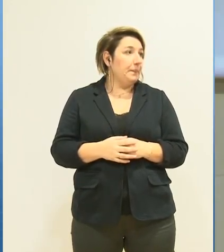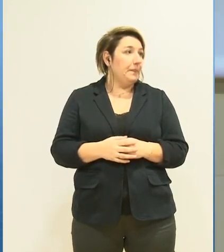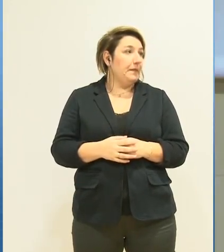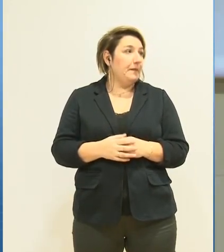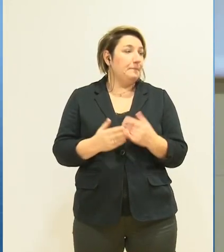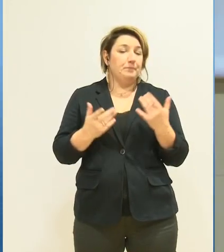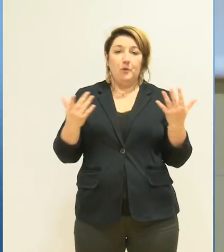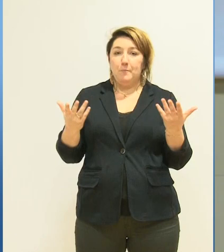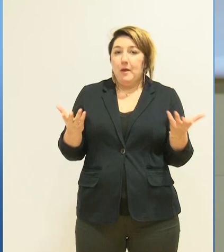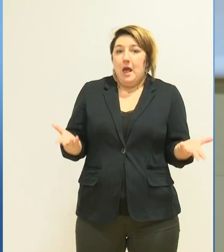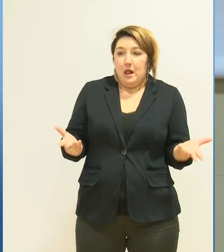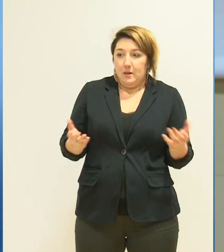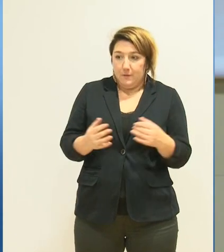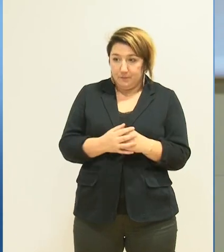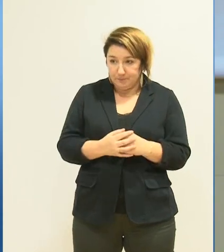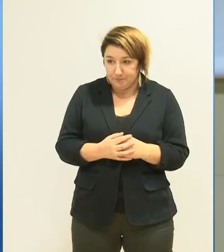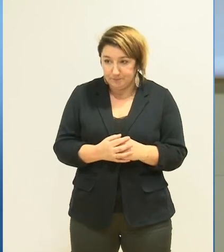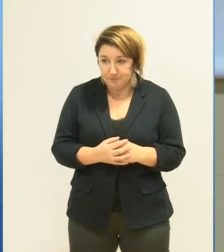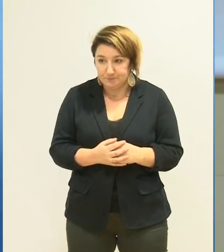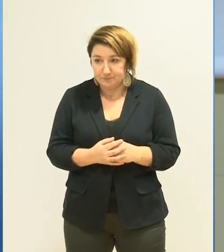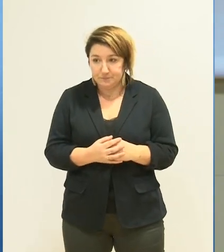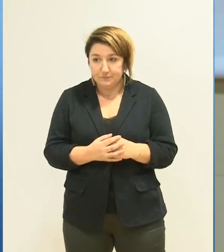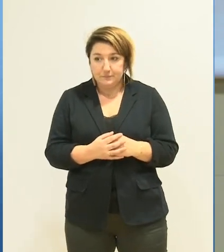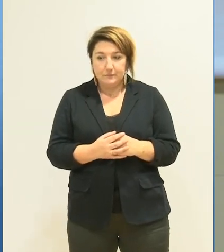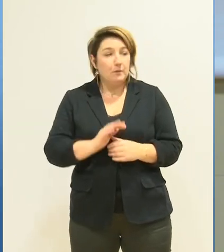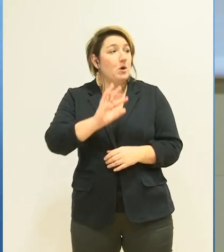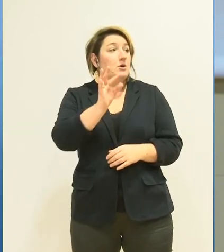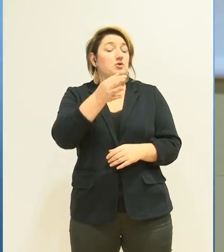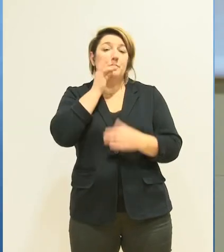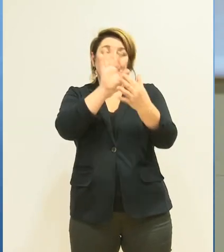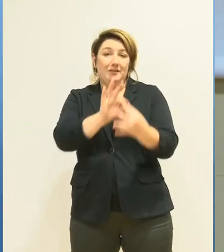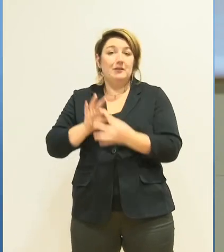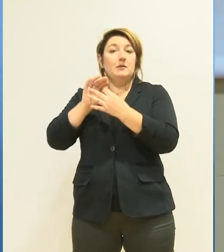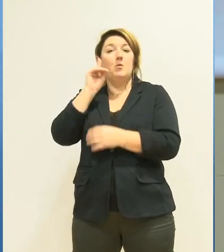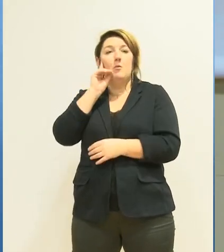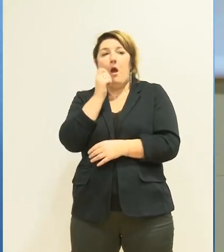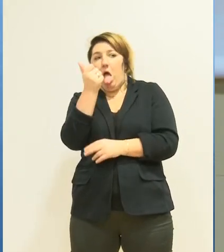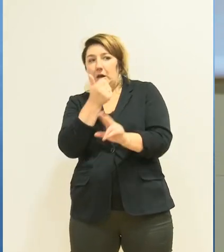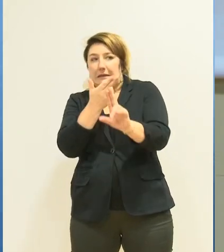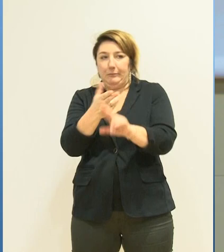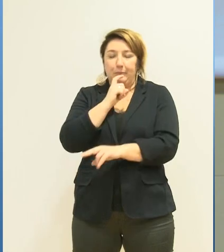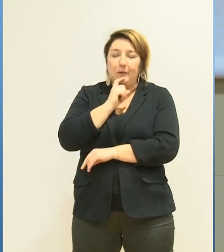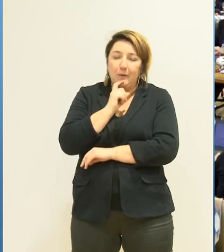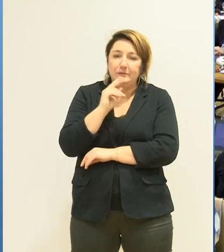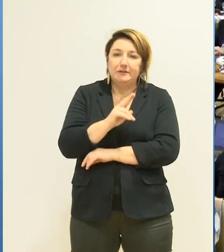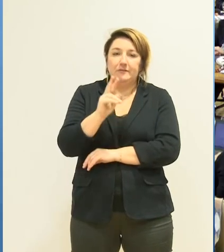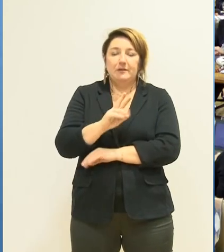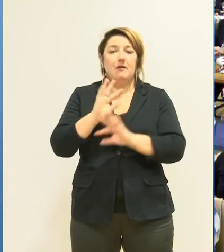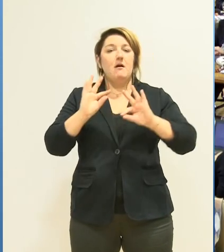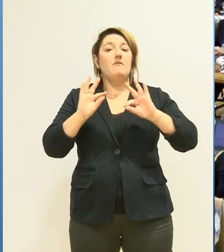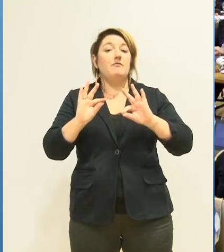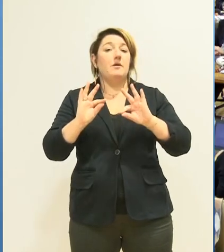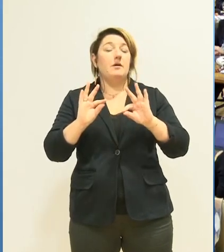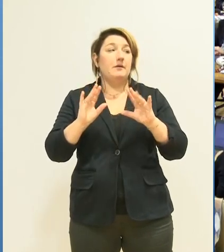alors ça me permet de rebondir parce qu'il ya un autre élément sur lequel je n'ai pas répondu c'est là c'est la gestion d aider